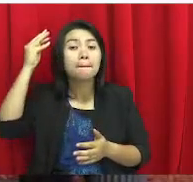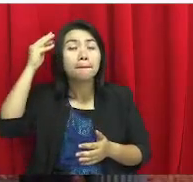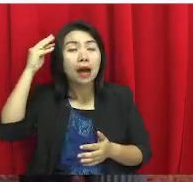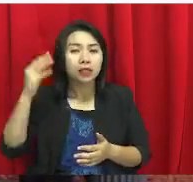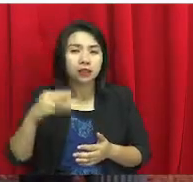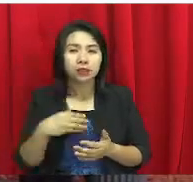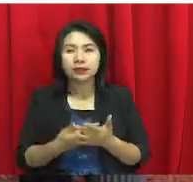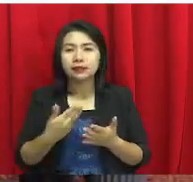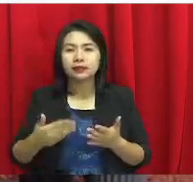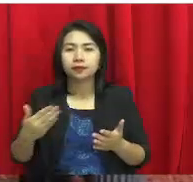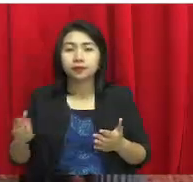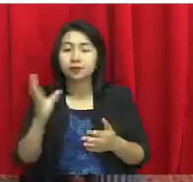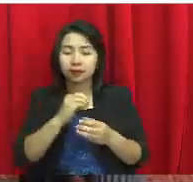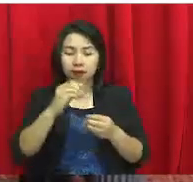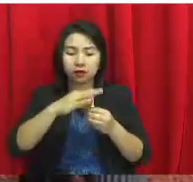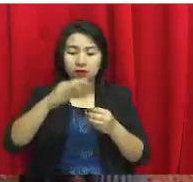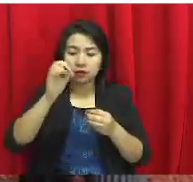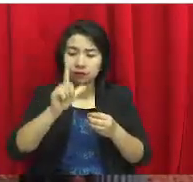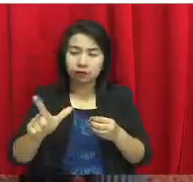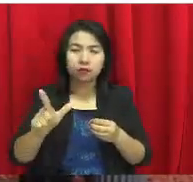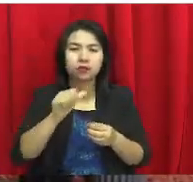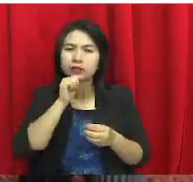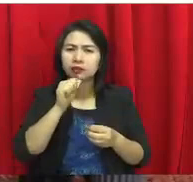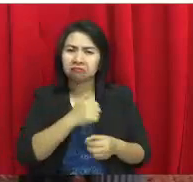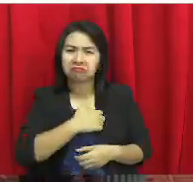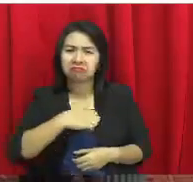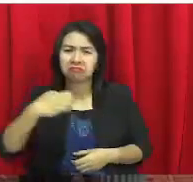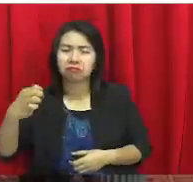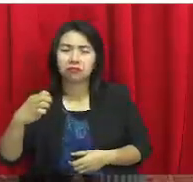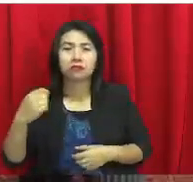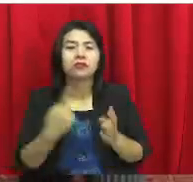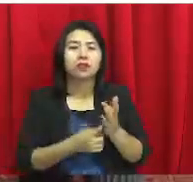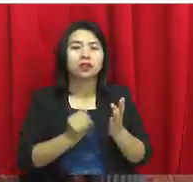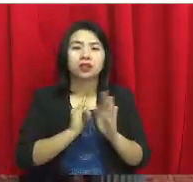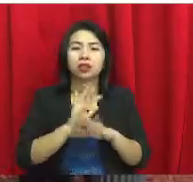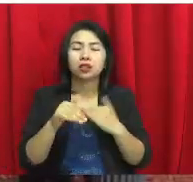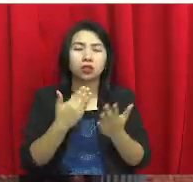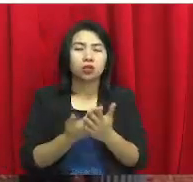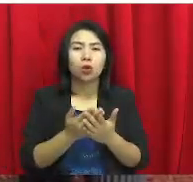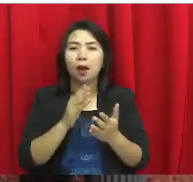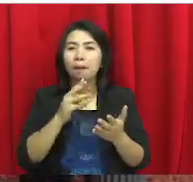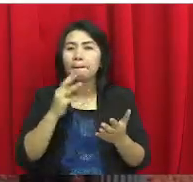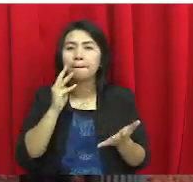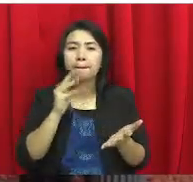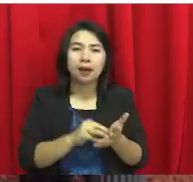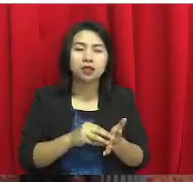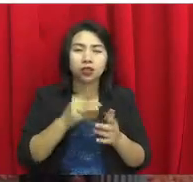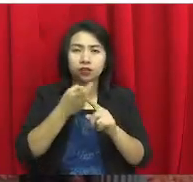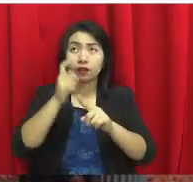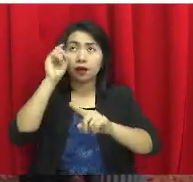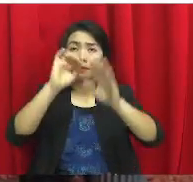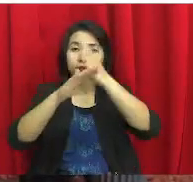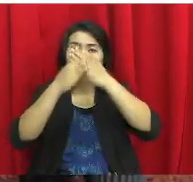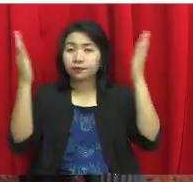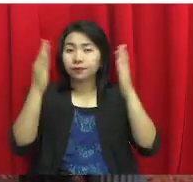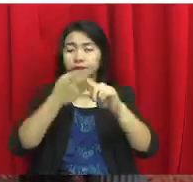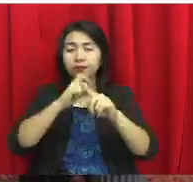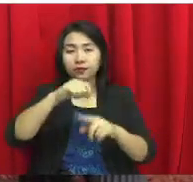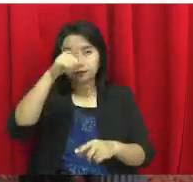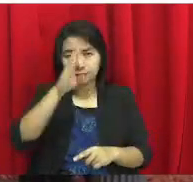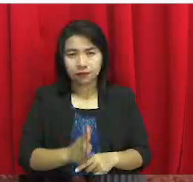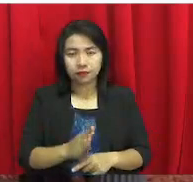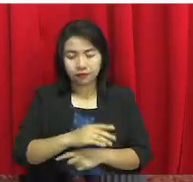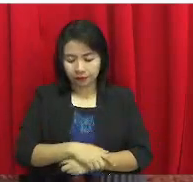spiritual. Bakit spiritual ito? This is a message from the heaven, from God. You see? Now, tingnan niyo po, mga